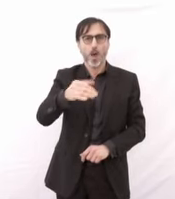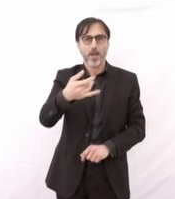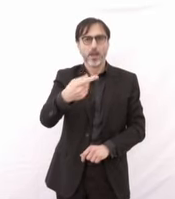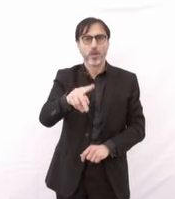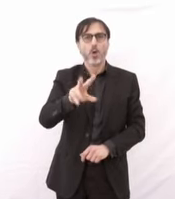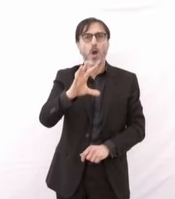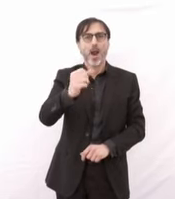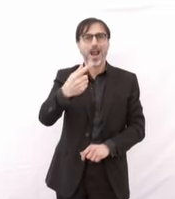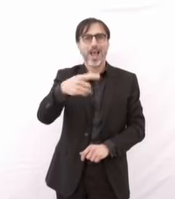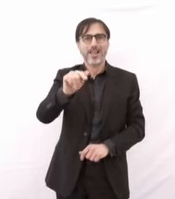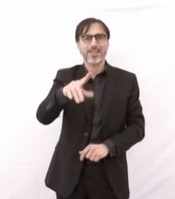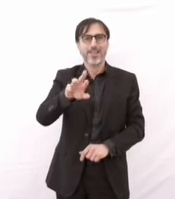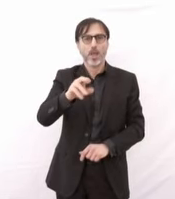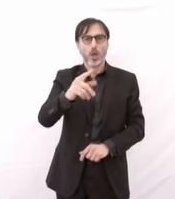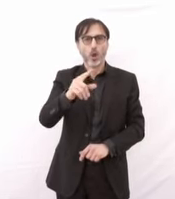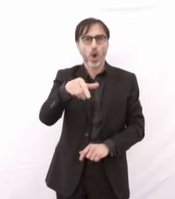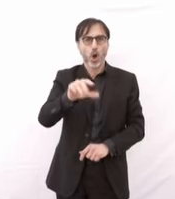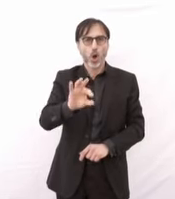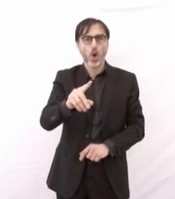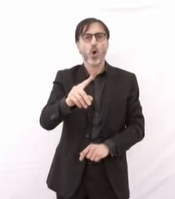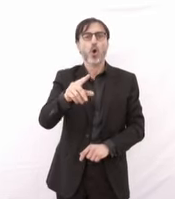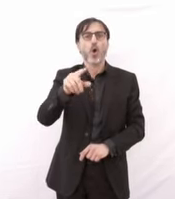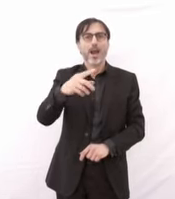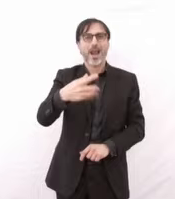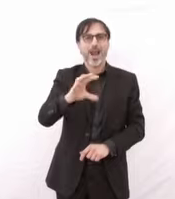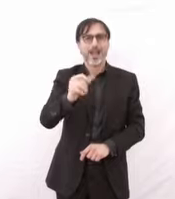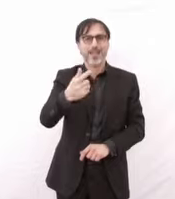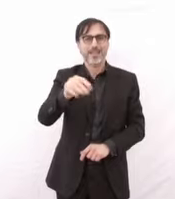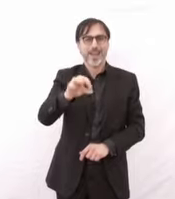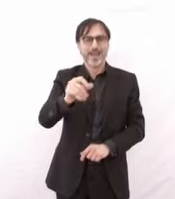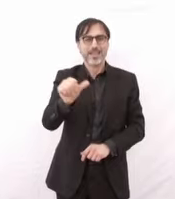Caldeloro Catanese, Michele Marinaro,